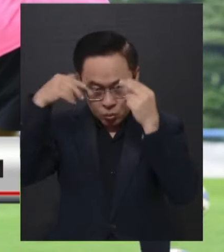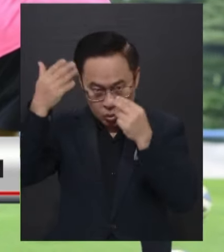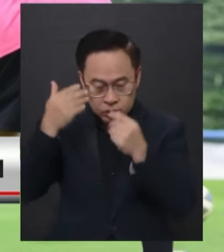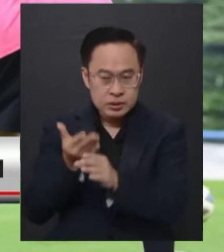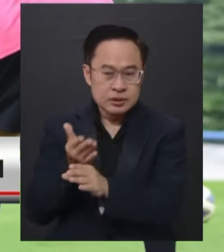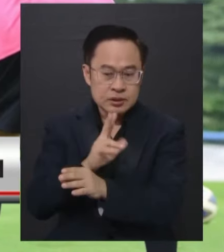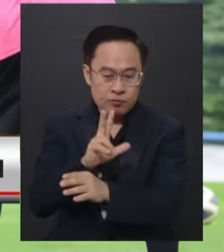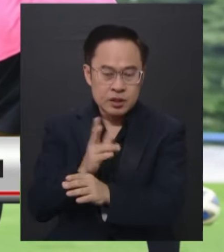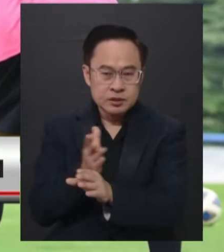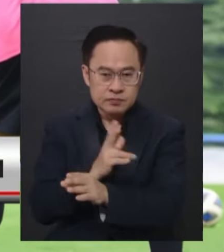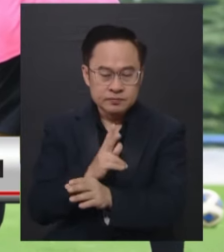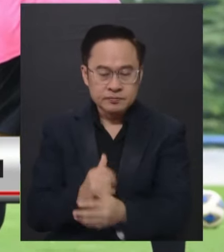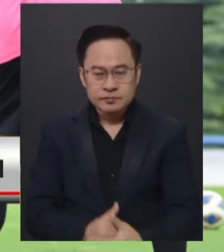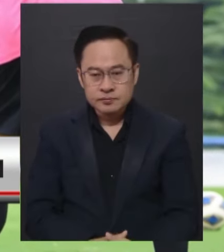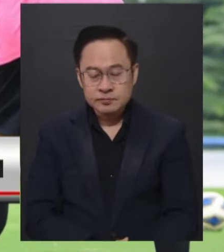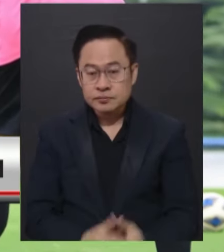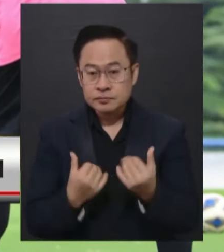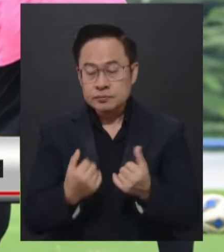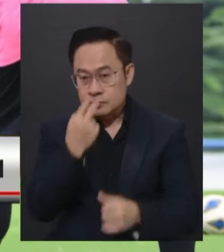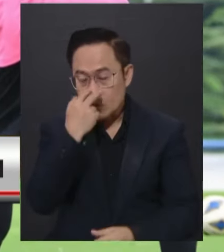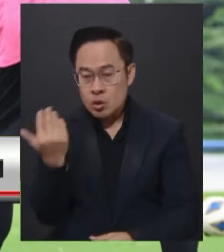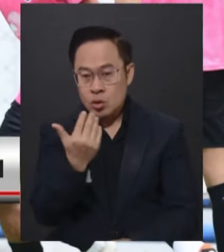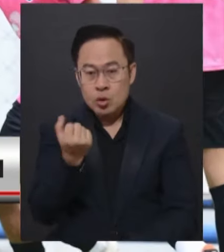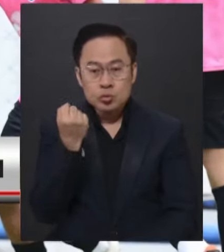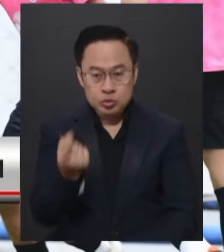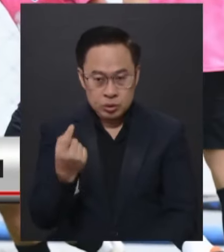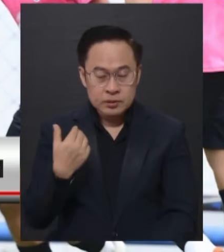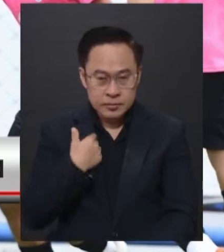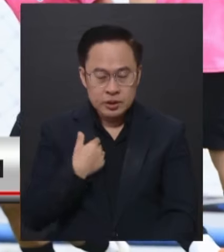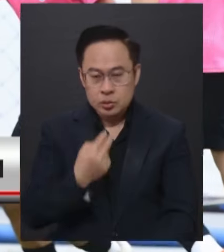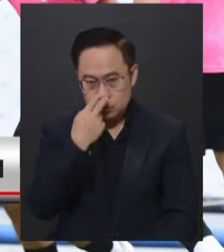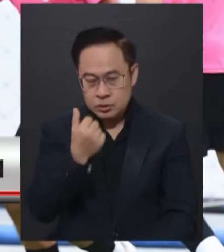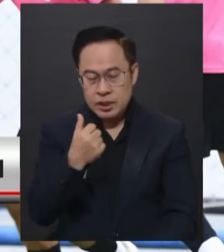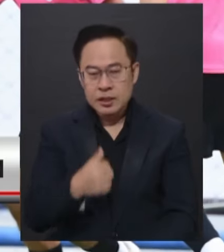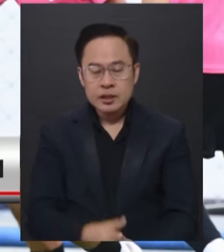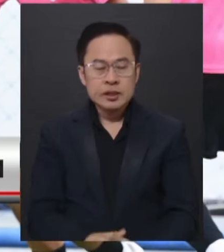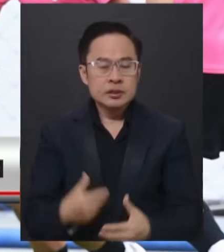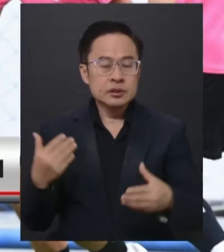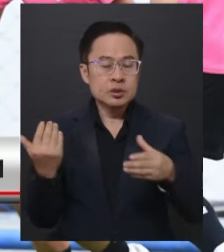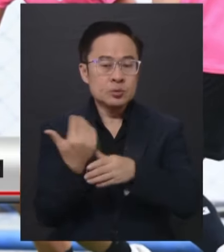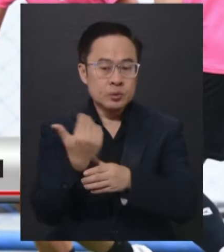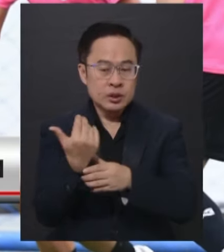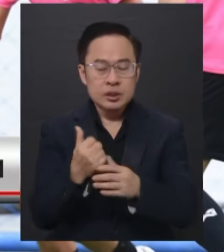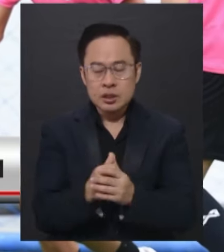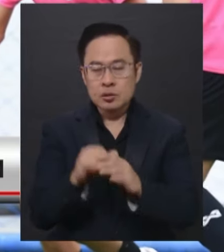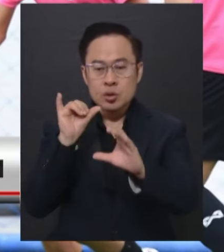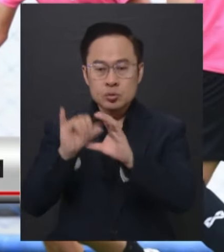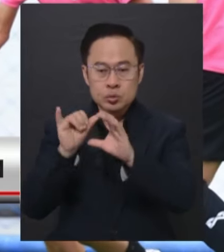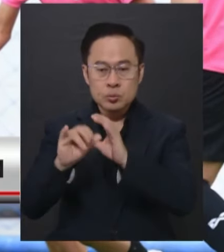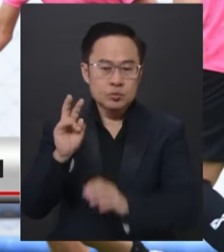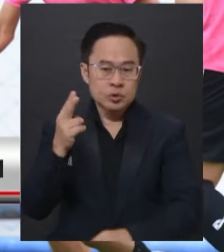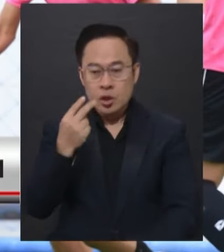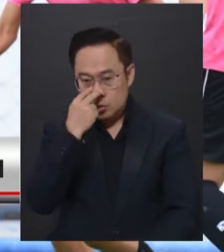งแล้วก็รายการนี้มีถ่ายทอดสดนะครับด้วยนะฮะก็สามารถรับชมได้นะมีทั้งทางทีวีแล้วก็ทาง YouTube ด้